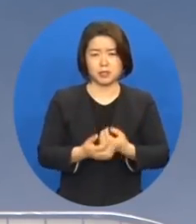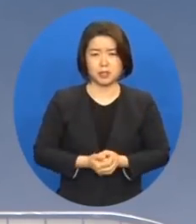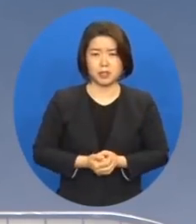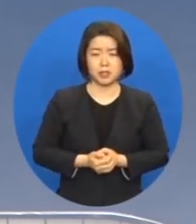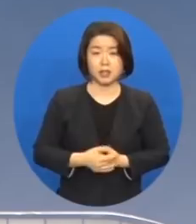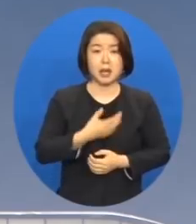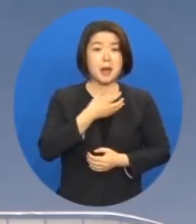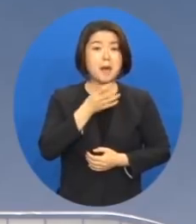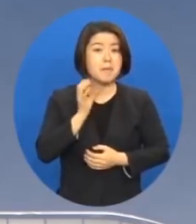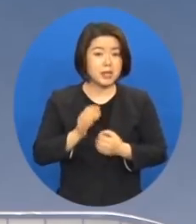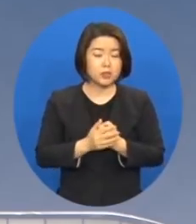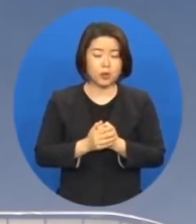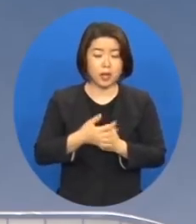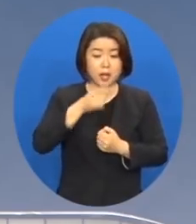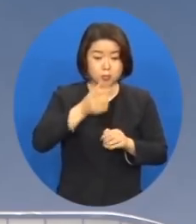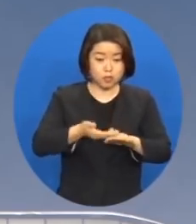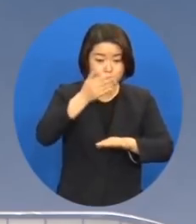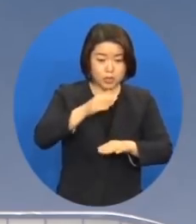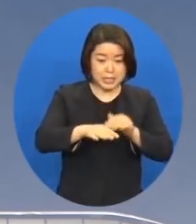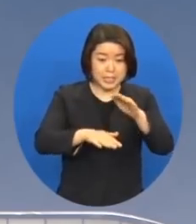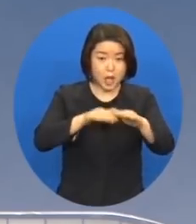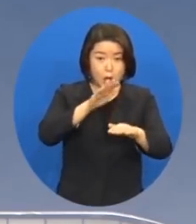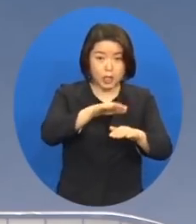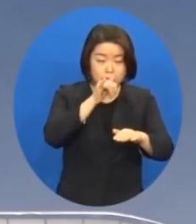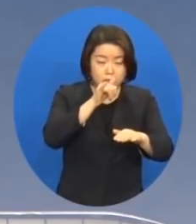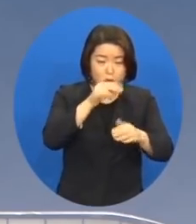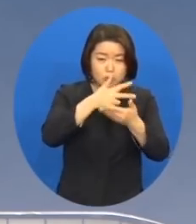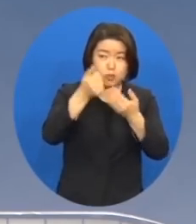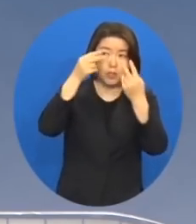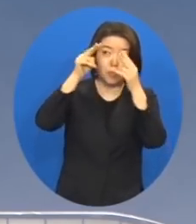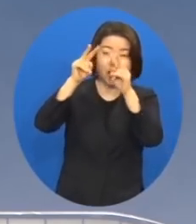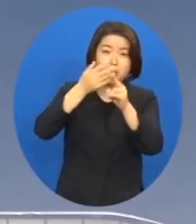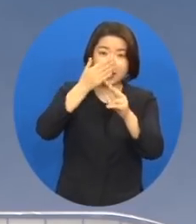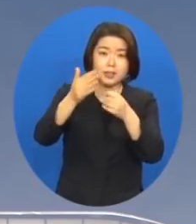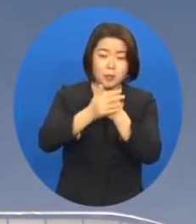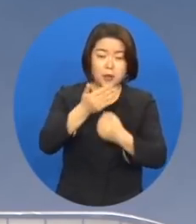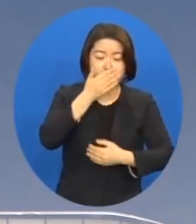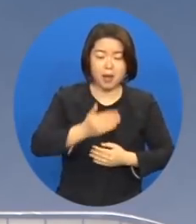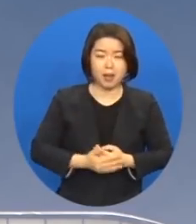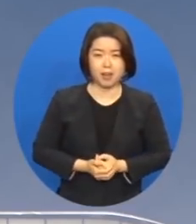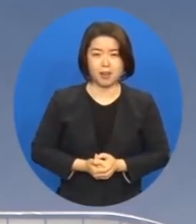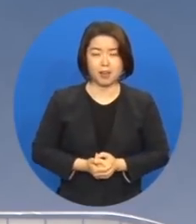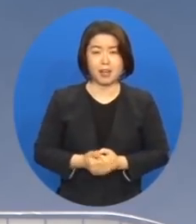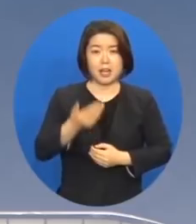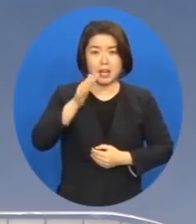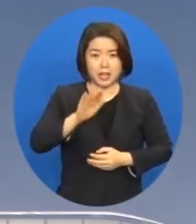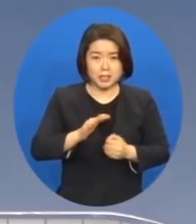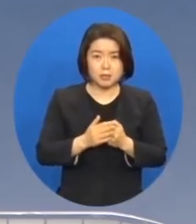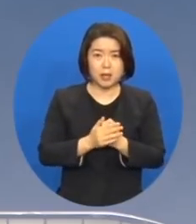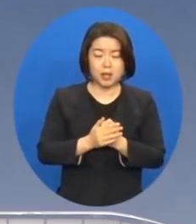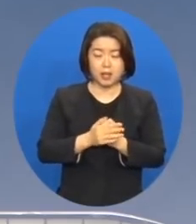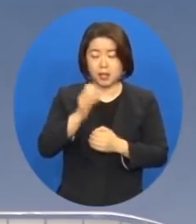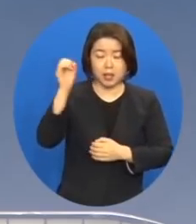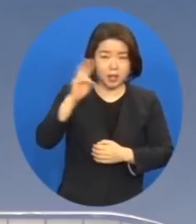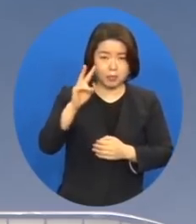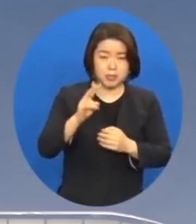베드로가 물 위를 걸었잖아요. 주님을 바라보았기 때문에. 그렇지만 그가